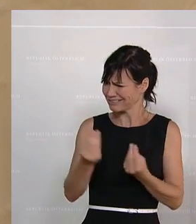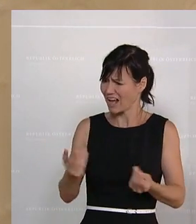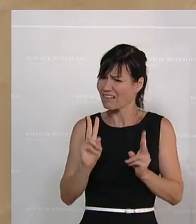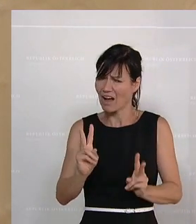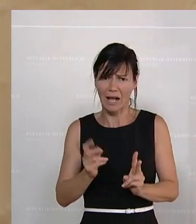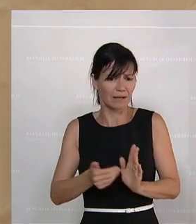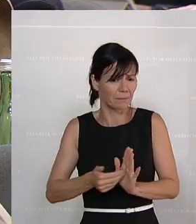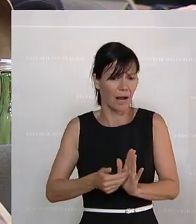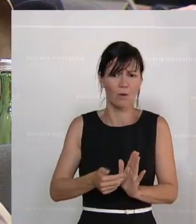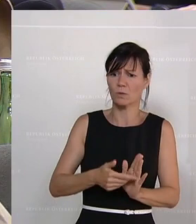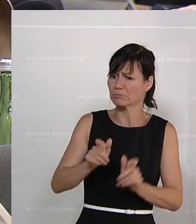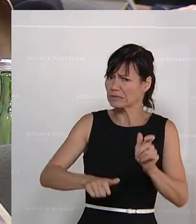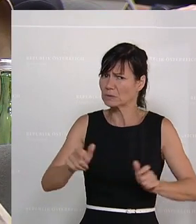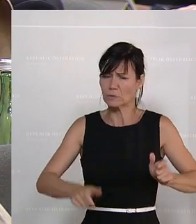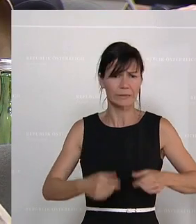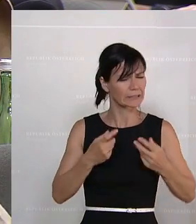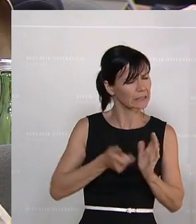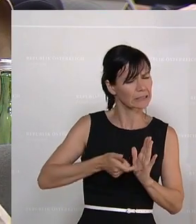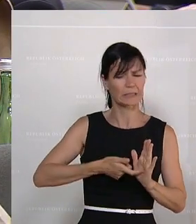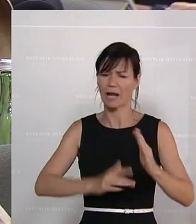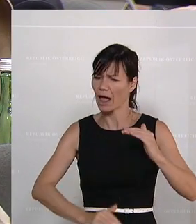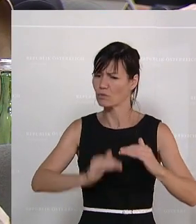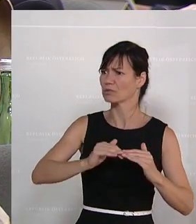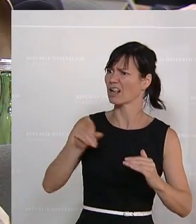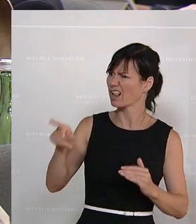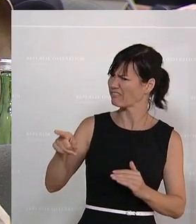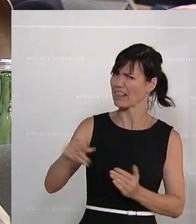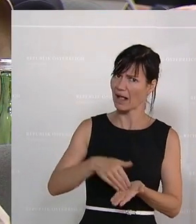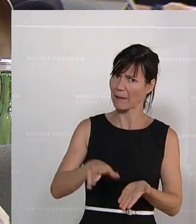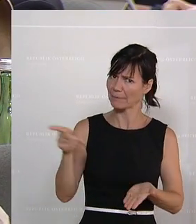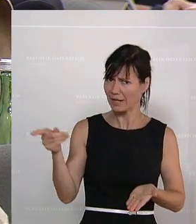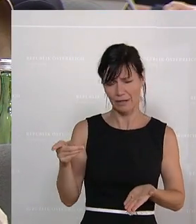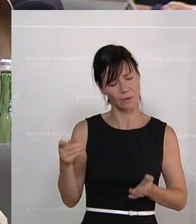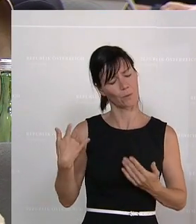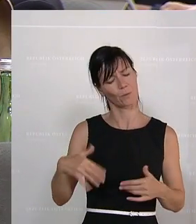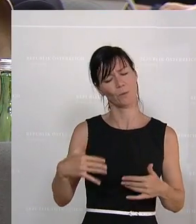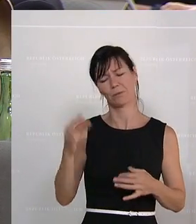dringend brauchen in diesem in diesem fall dagegen stimmen